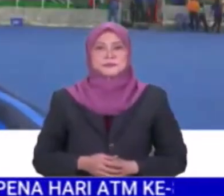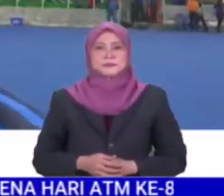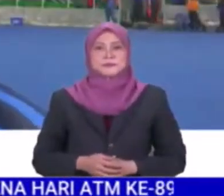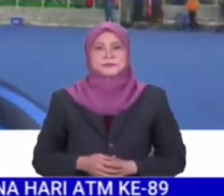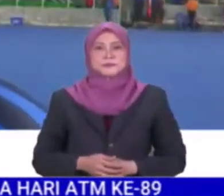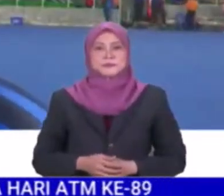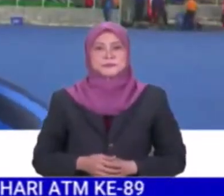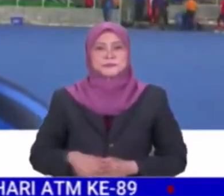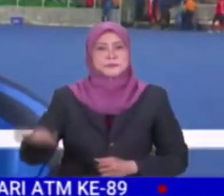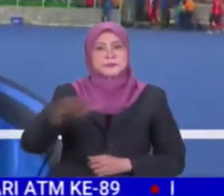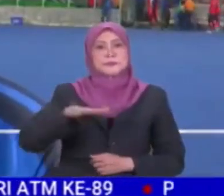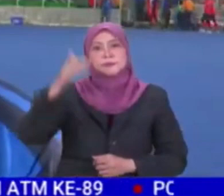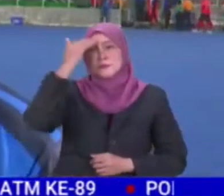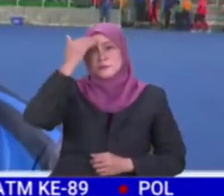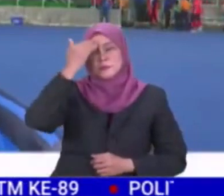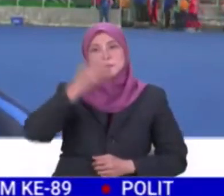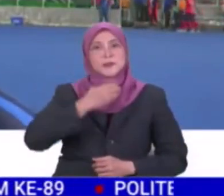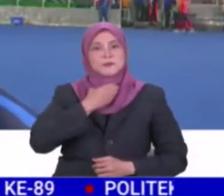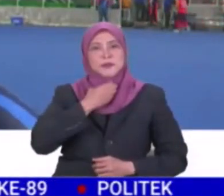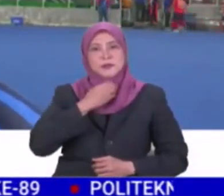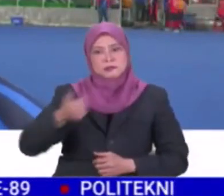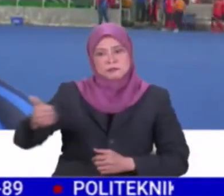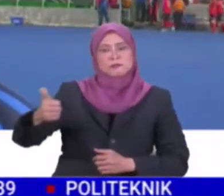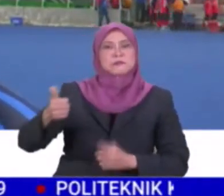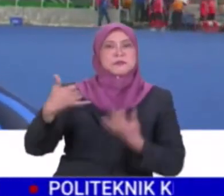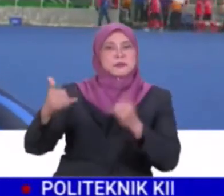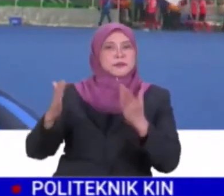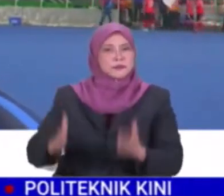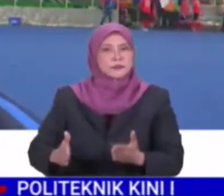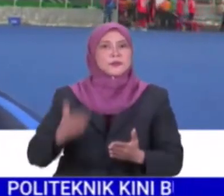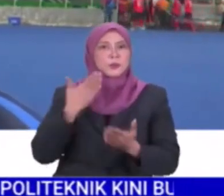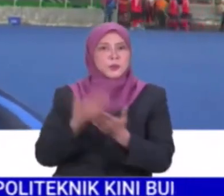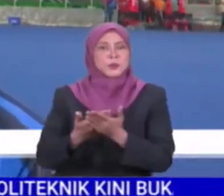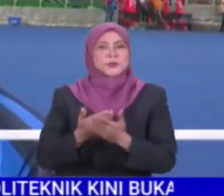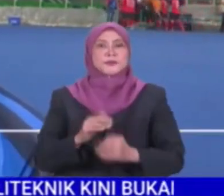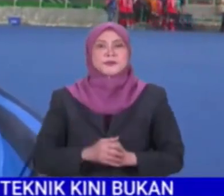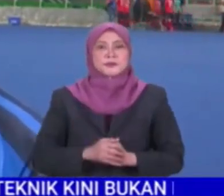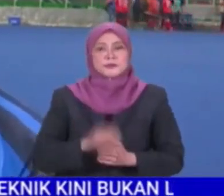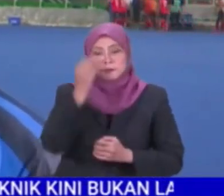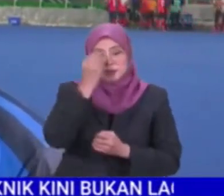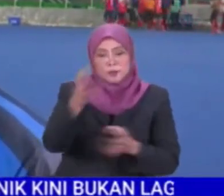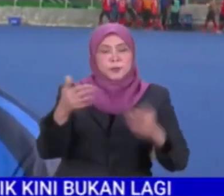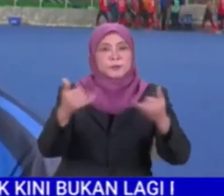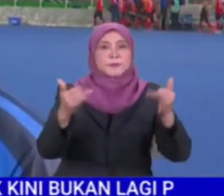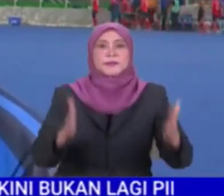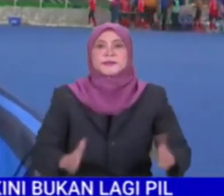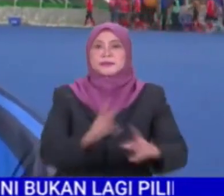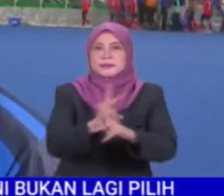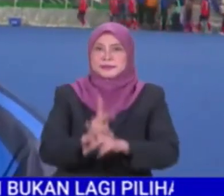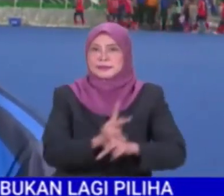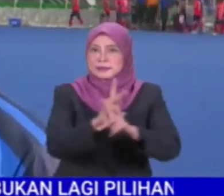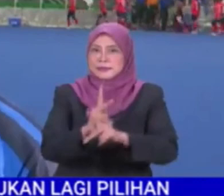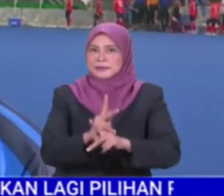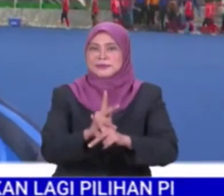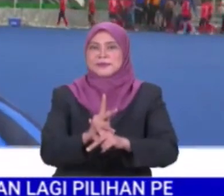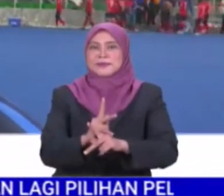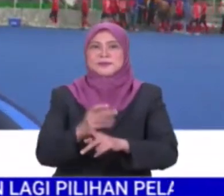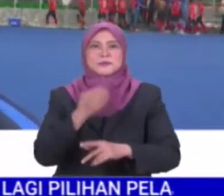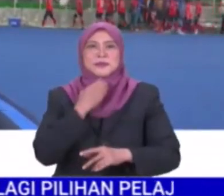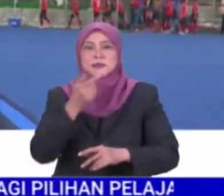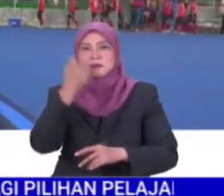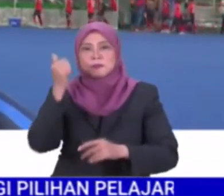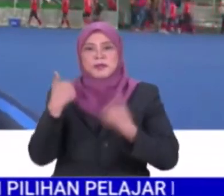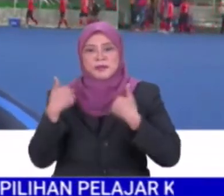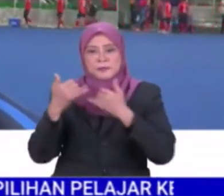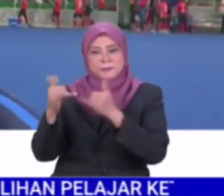Seperti orang lain tahu, Perak memang satu kuasa hoki yang bagus. So saya dah cakap budak-budak, kena berhati-hati dengan kaunter dia sebab dia ada seorang